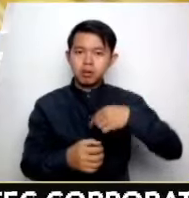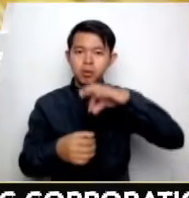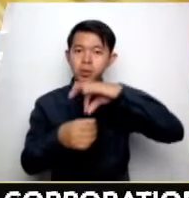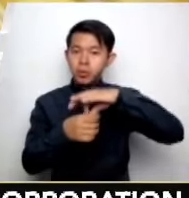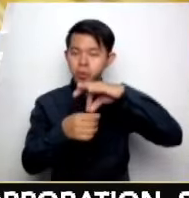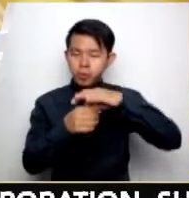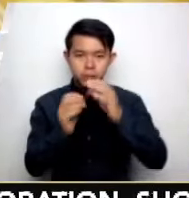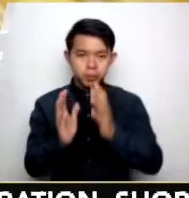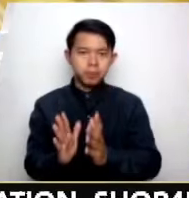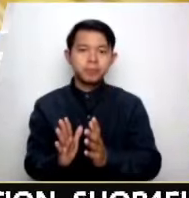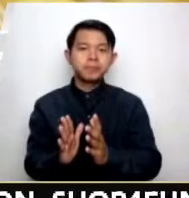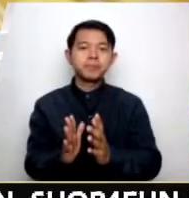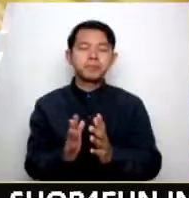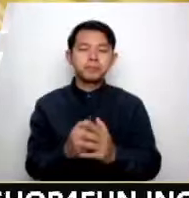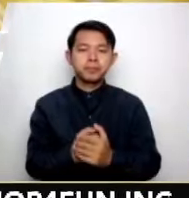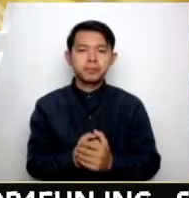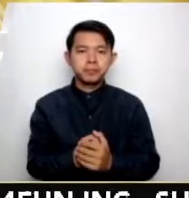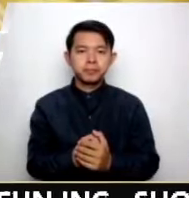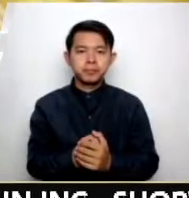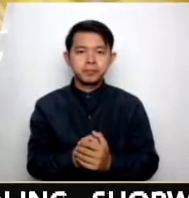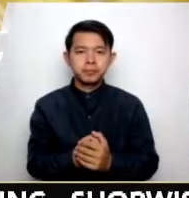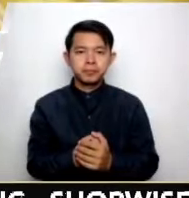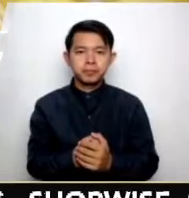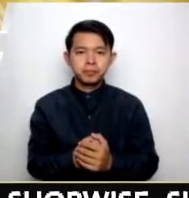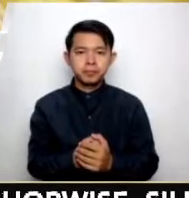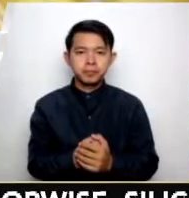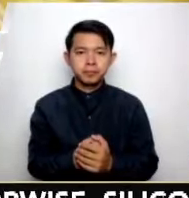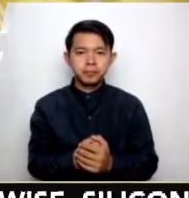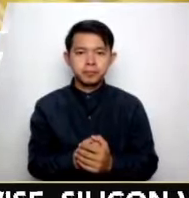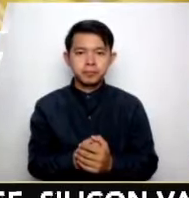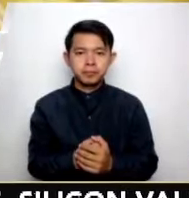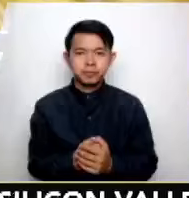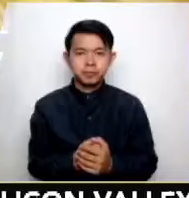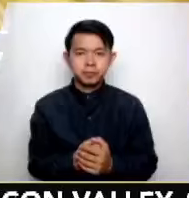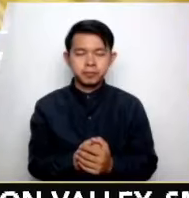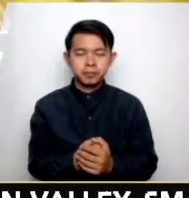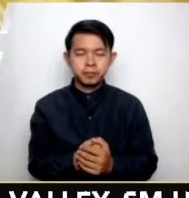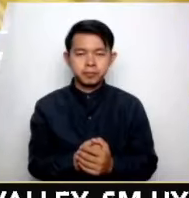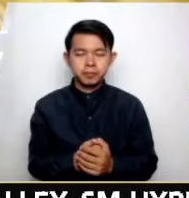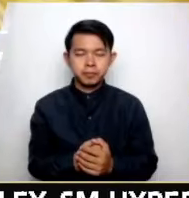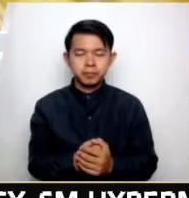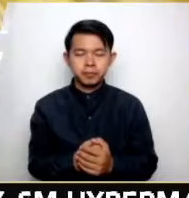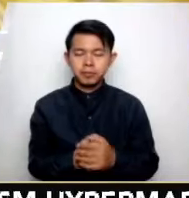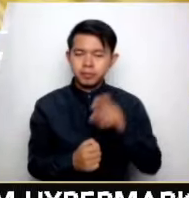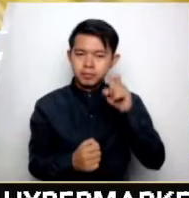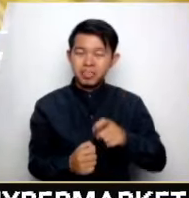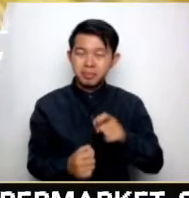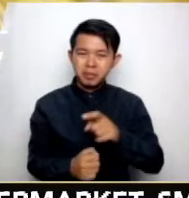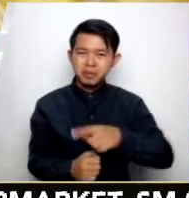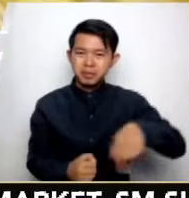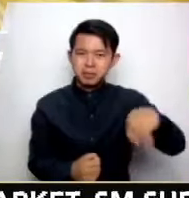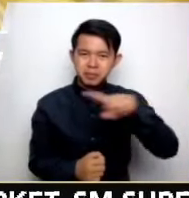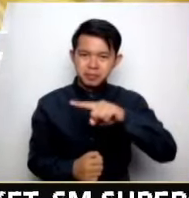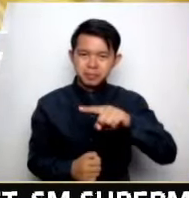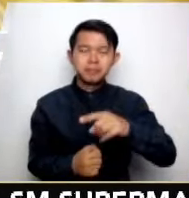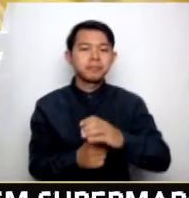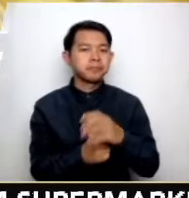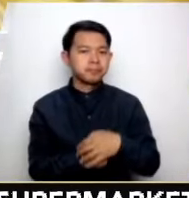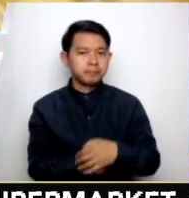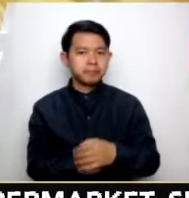naghahangad na ma-elect sa positions na maging civilize